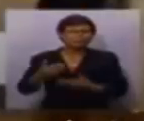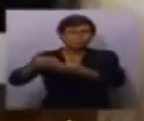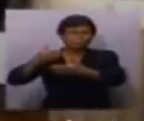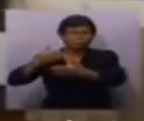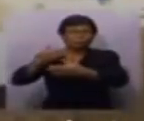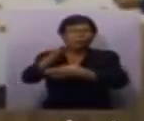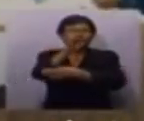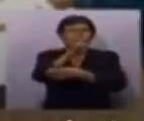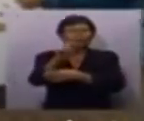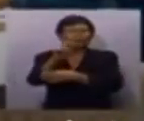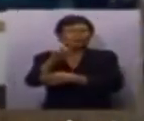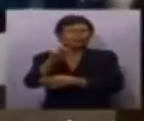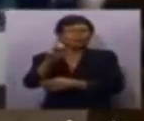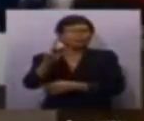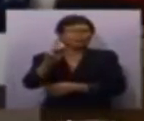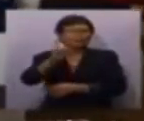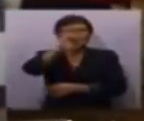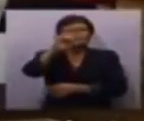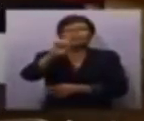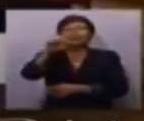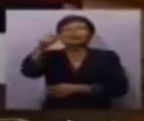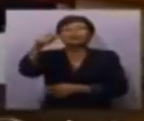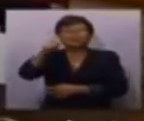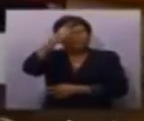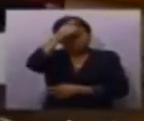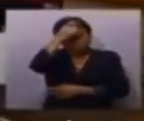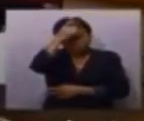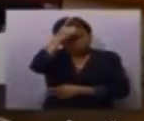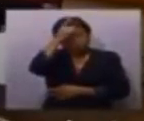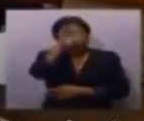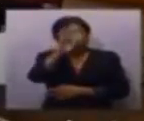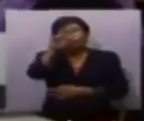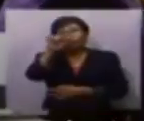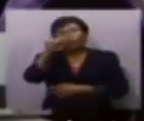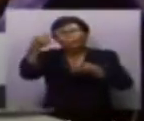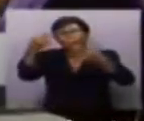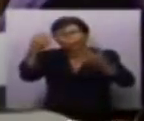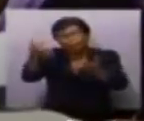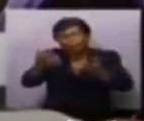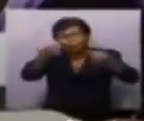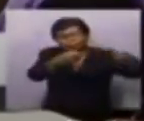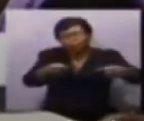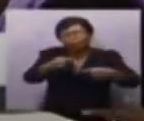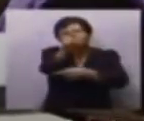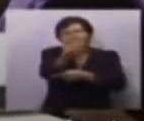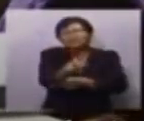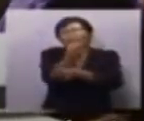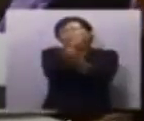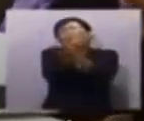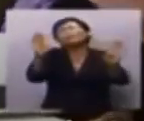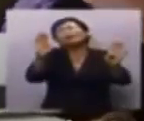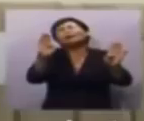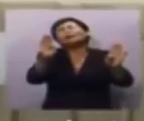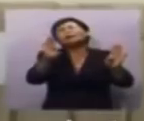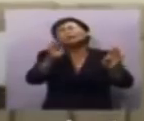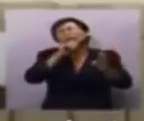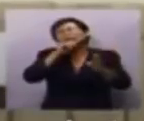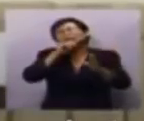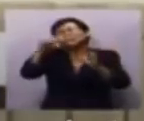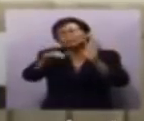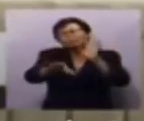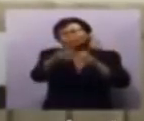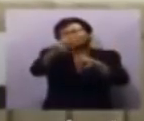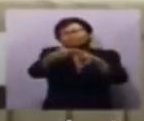Sebelum ini, bekas Ketua Pengarah Jasa Datuk Muhammad Puat Zakar Hashi dikatakan mahu bertanding sebagai calon bebas selepas tidak